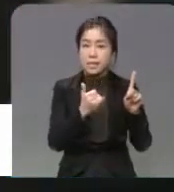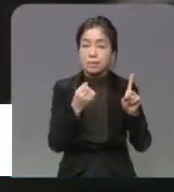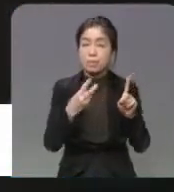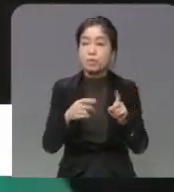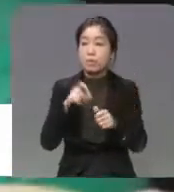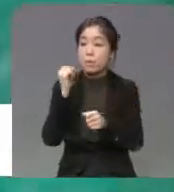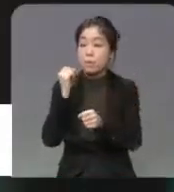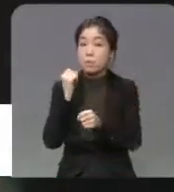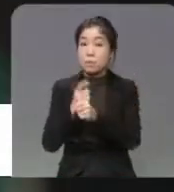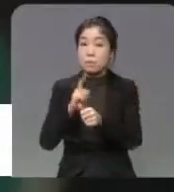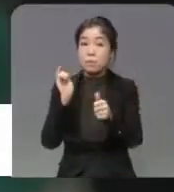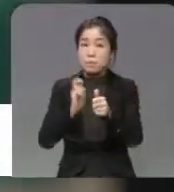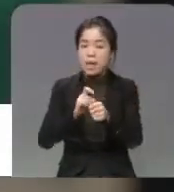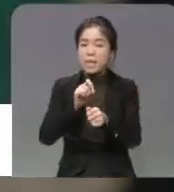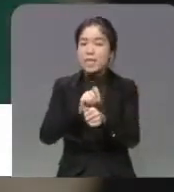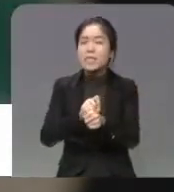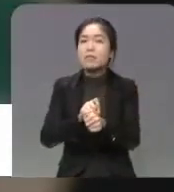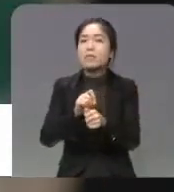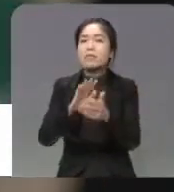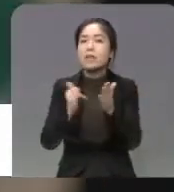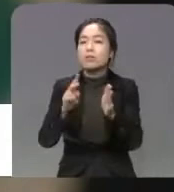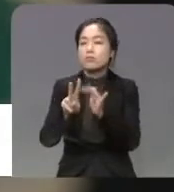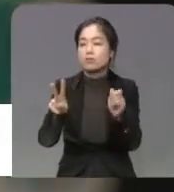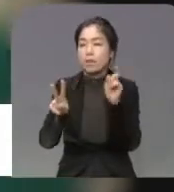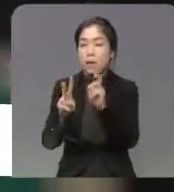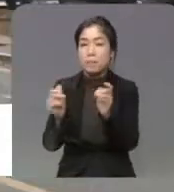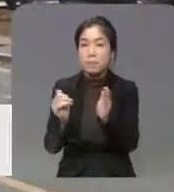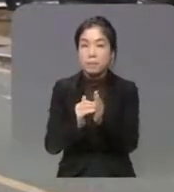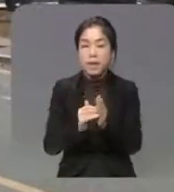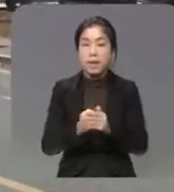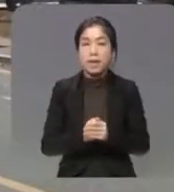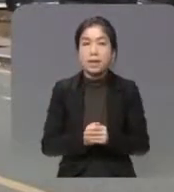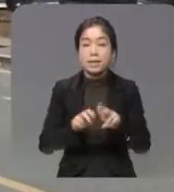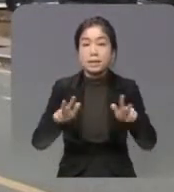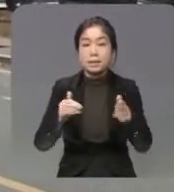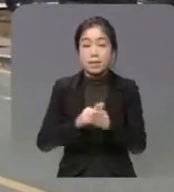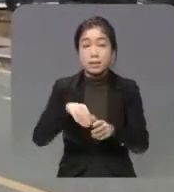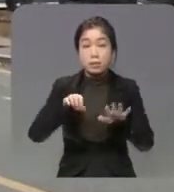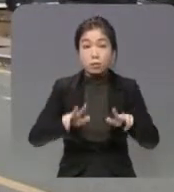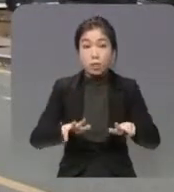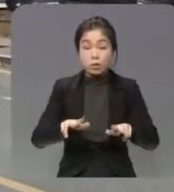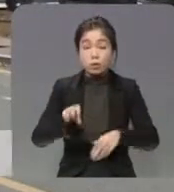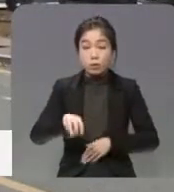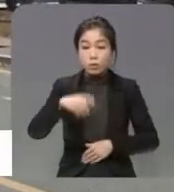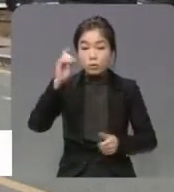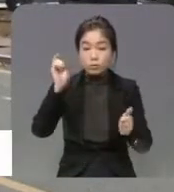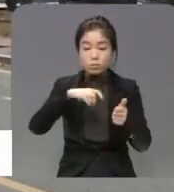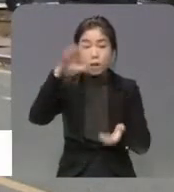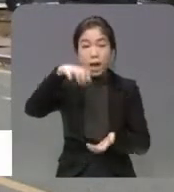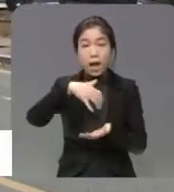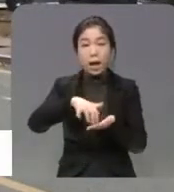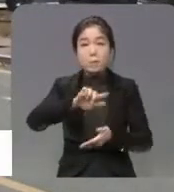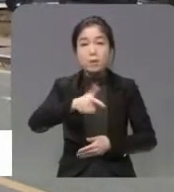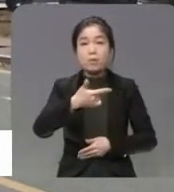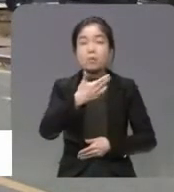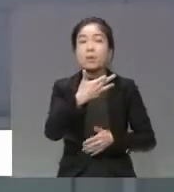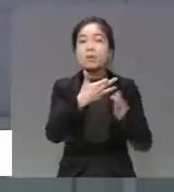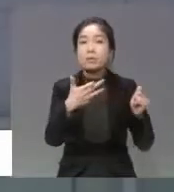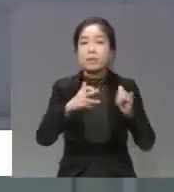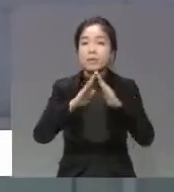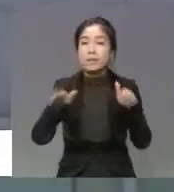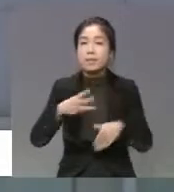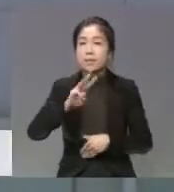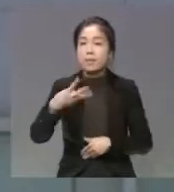확진된 교도소 직원의 가족 2명이 감염 확인됐습니다. 현재까지 광주의 누적 확진자는 608명,